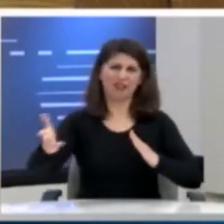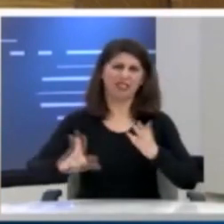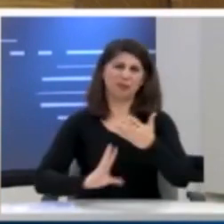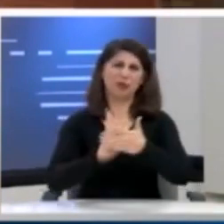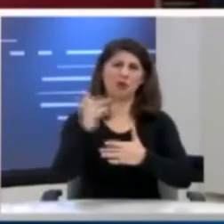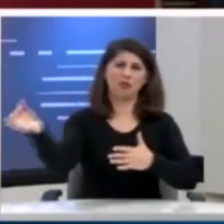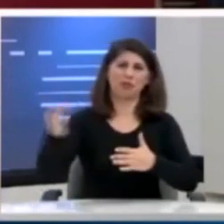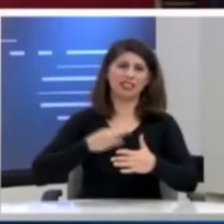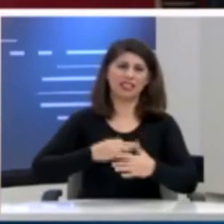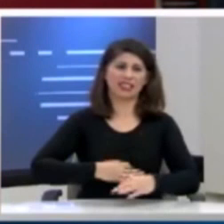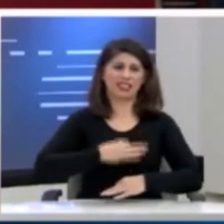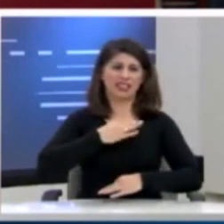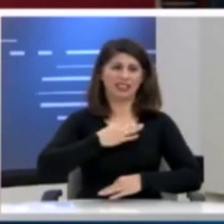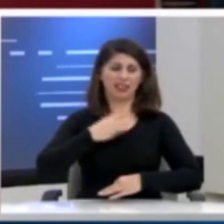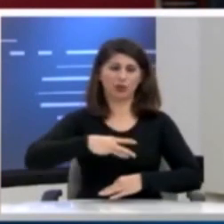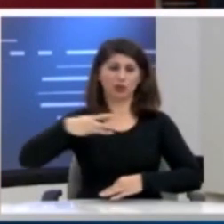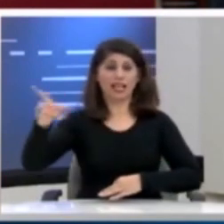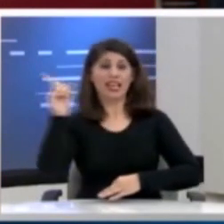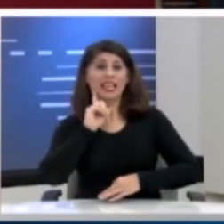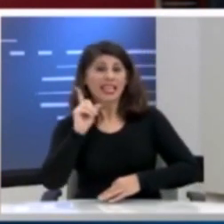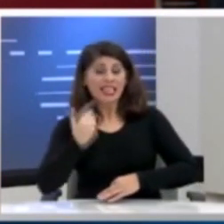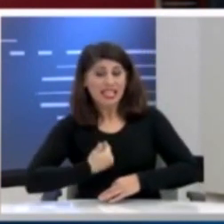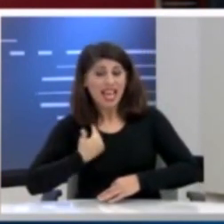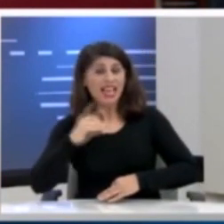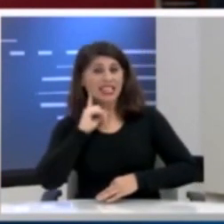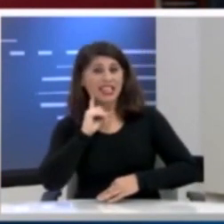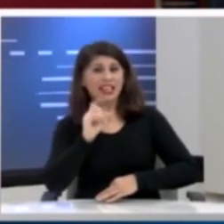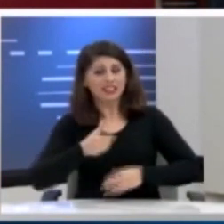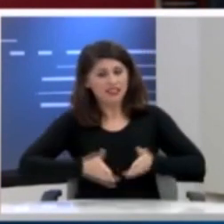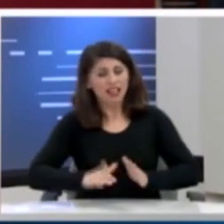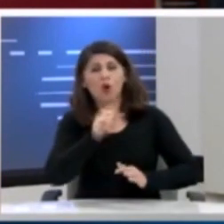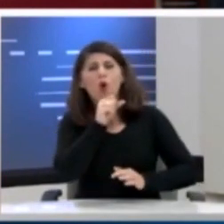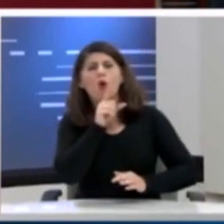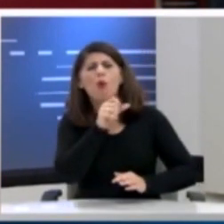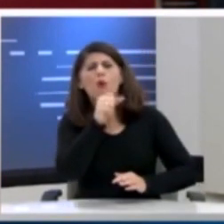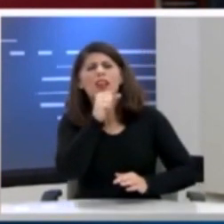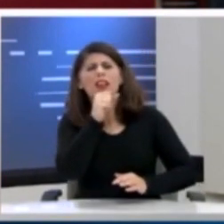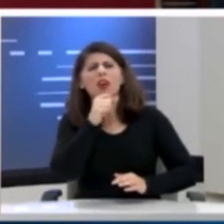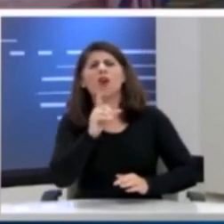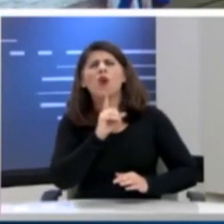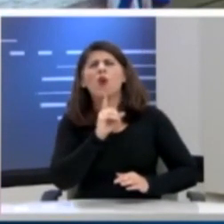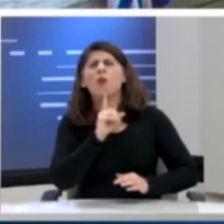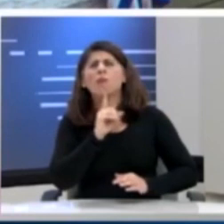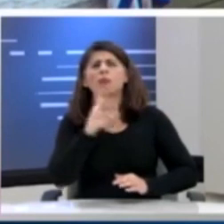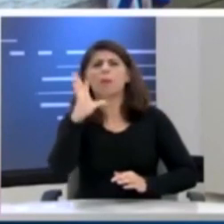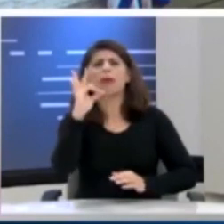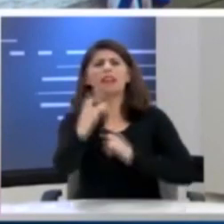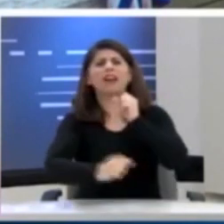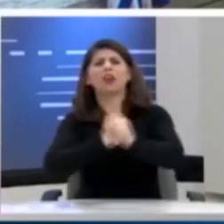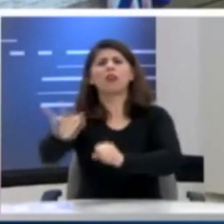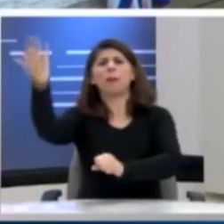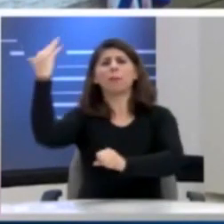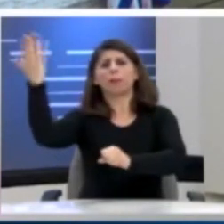πρόοδο μιλάτε, κύριοι του ΣΥΡΙΖΑ, οι νέες γυναίκες να γεννούν όπως οι γιαγιάδες τους πριν μισό και πλέον και